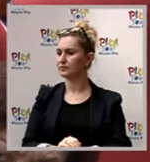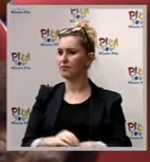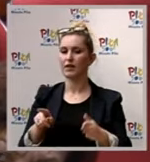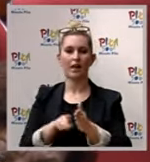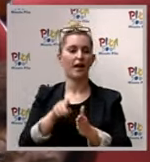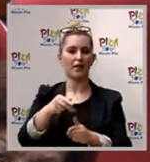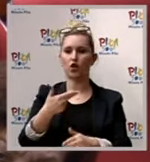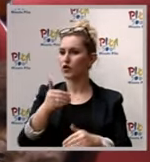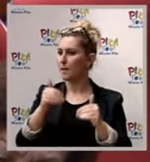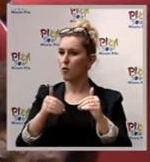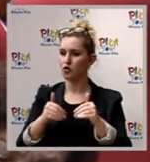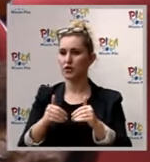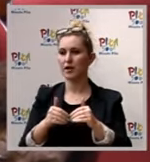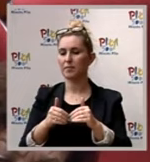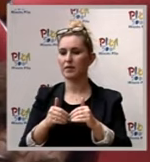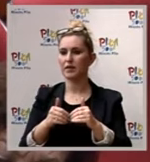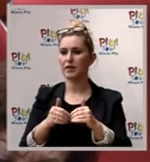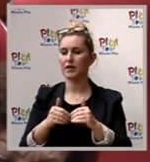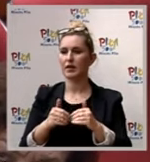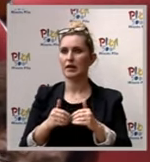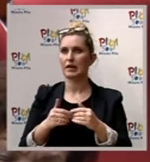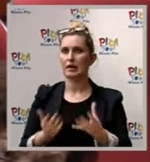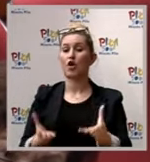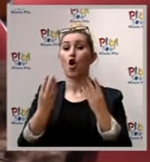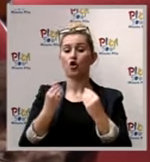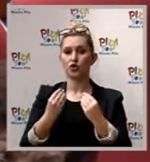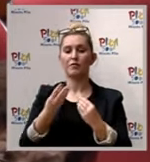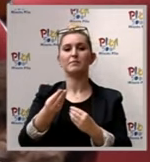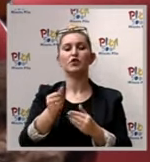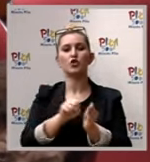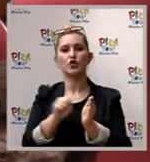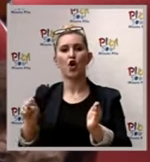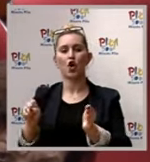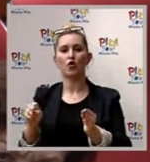liczyć na pomoc Ministerstwa Sportu i